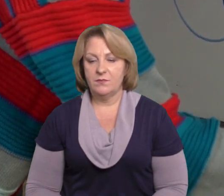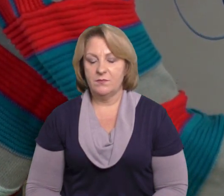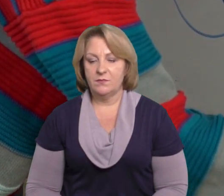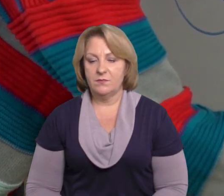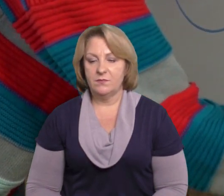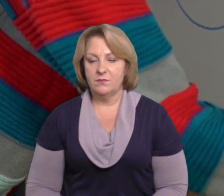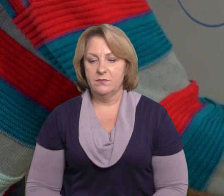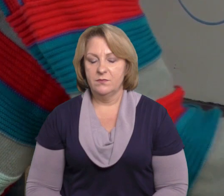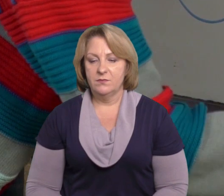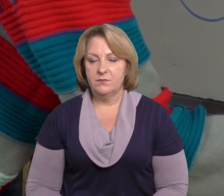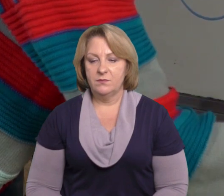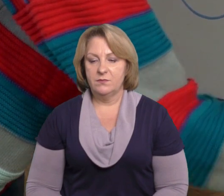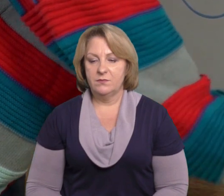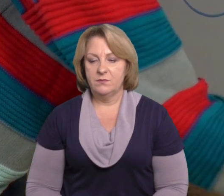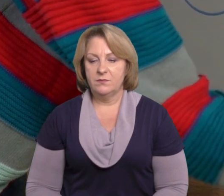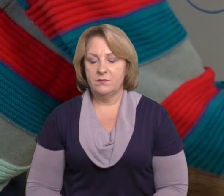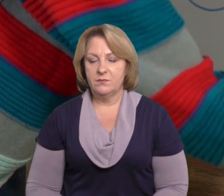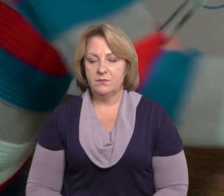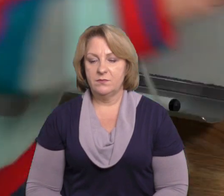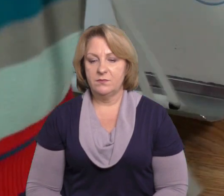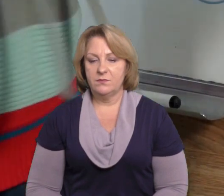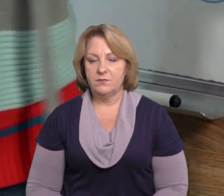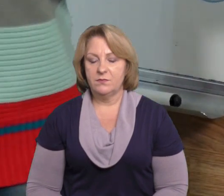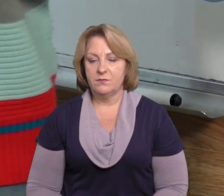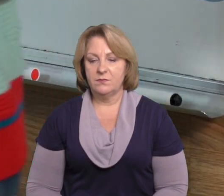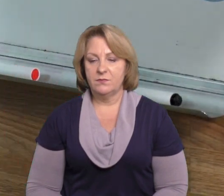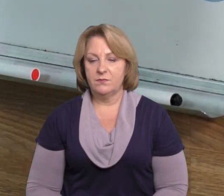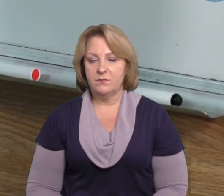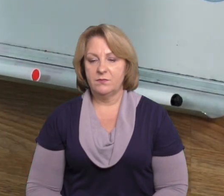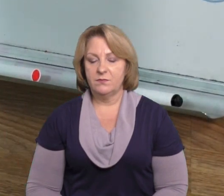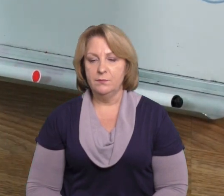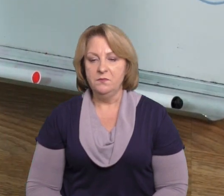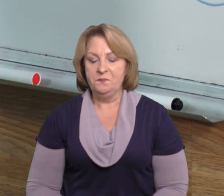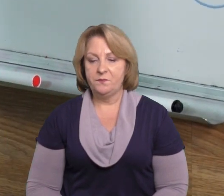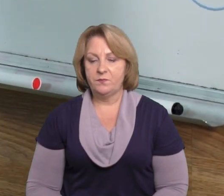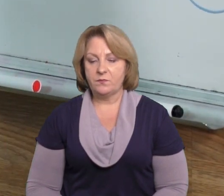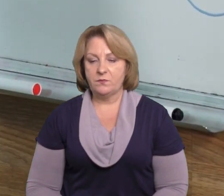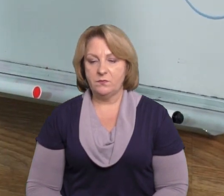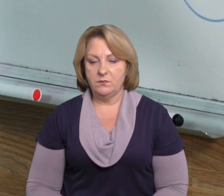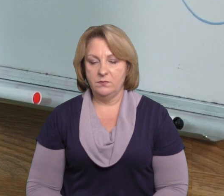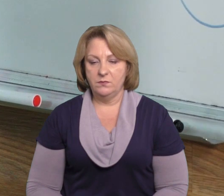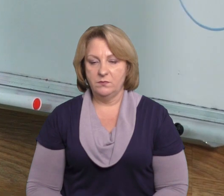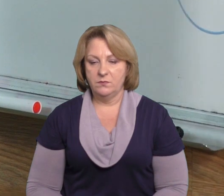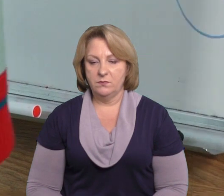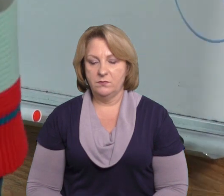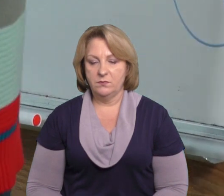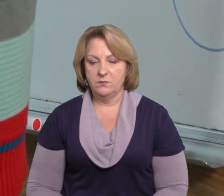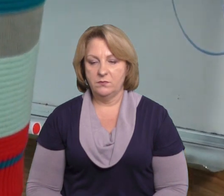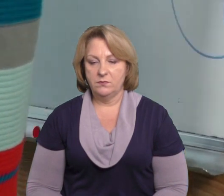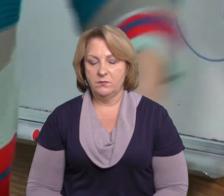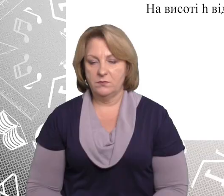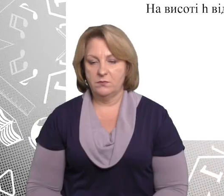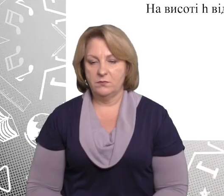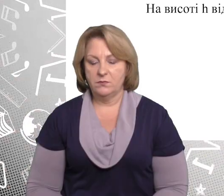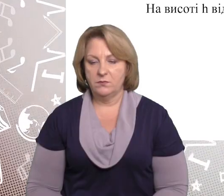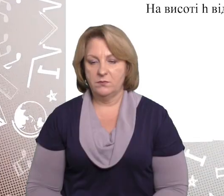ця висота аж. Квадрат. Ось. Бачимо це також